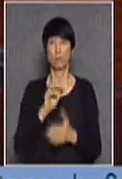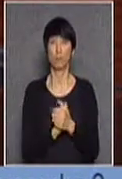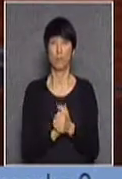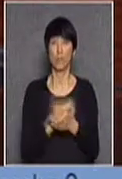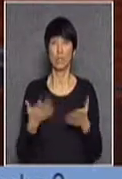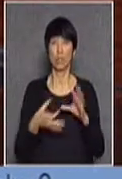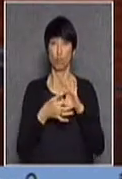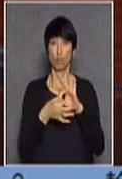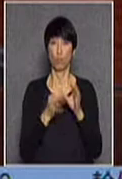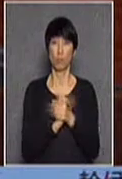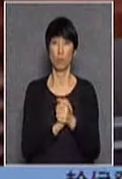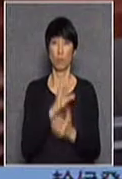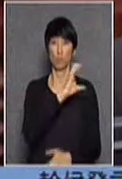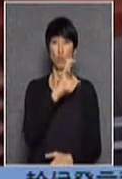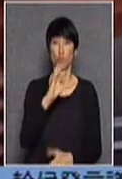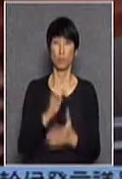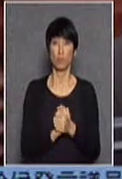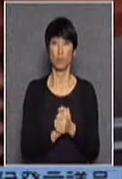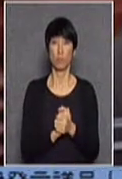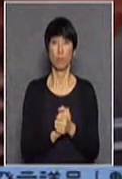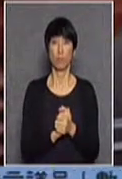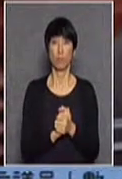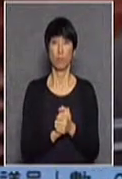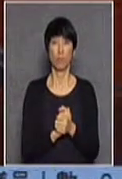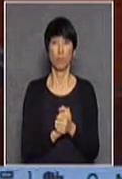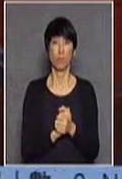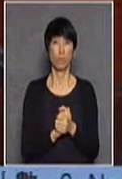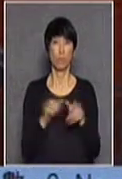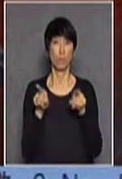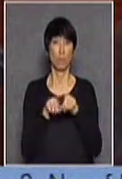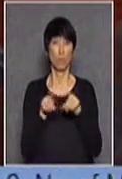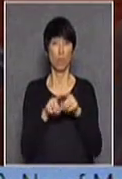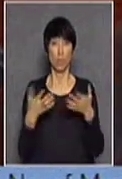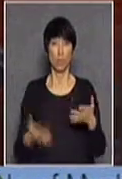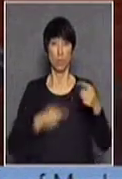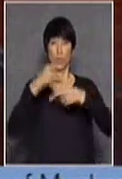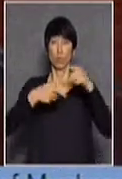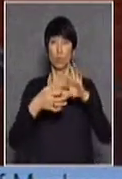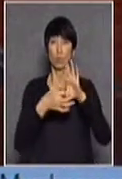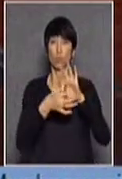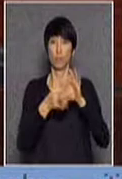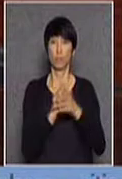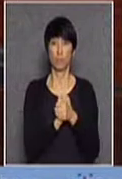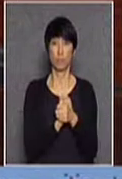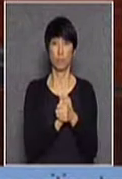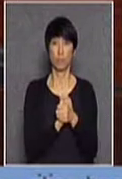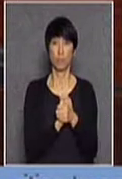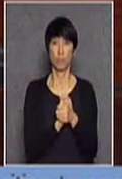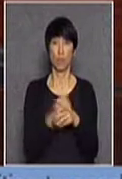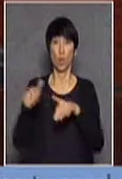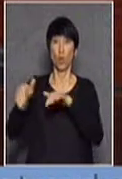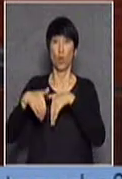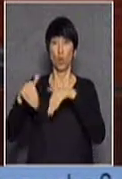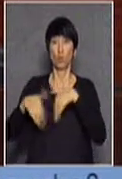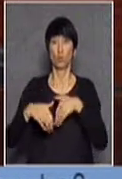關呢個長洲黃惠則堂嘅問題，其實同即係今日討論有關呢個嘅鄉村代表選舉